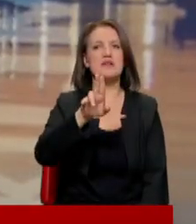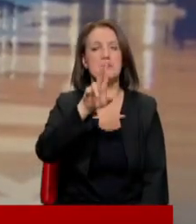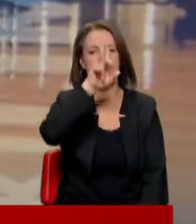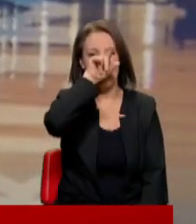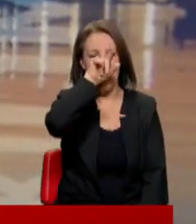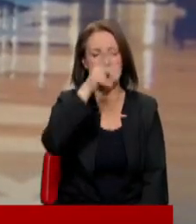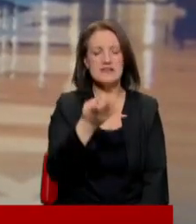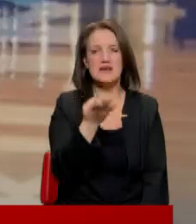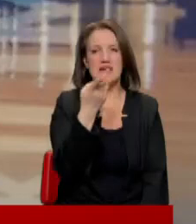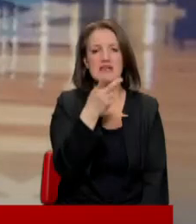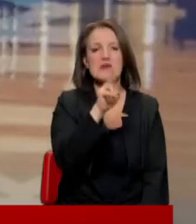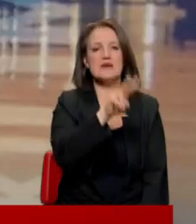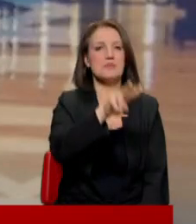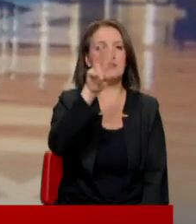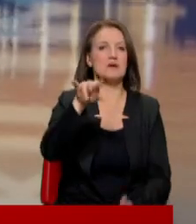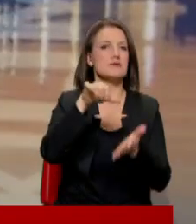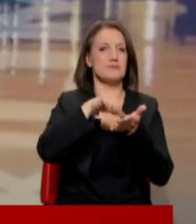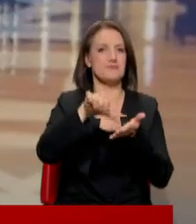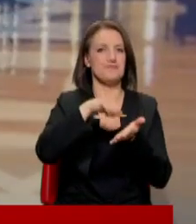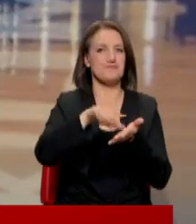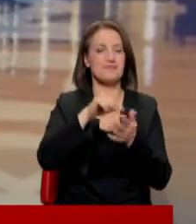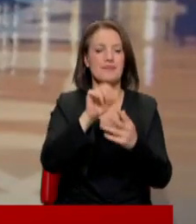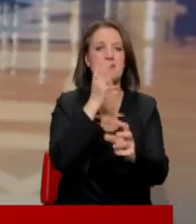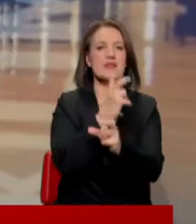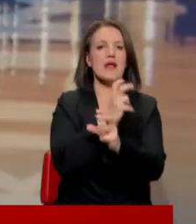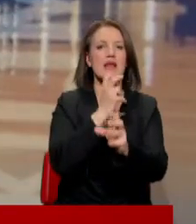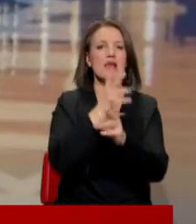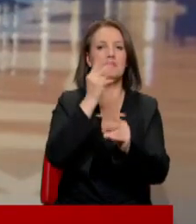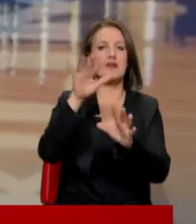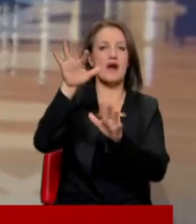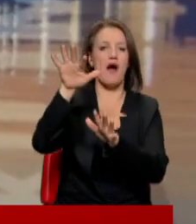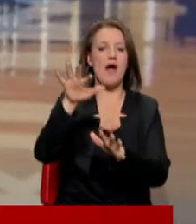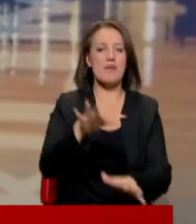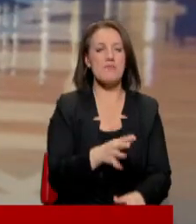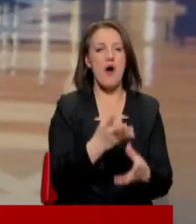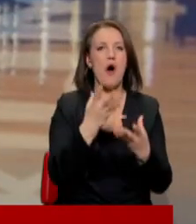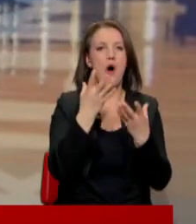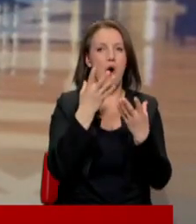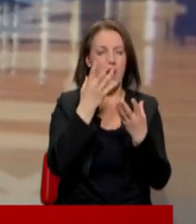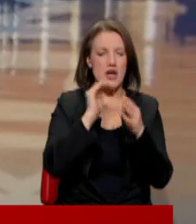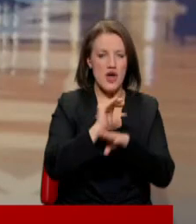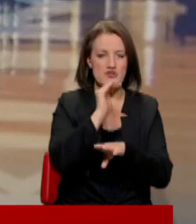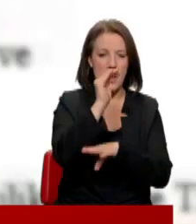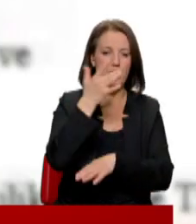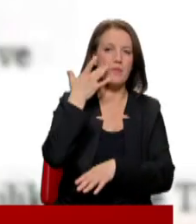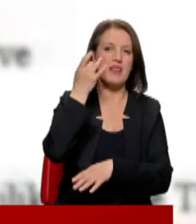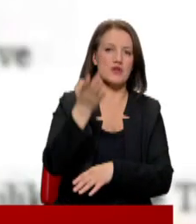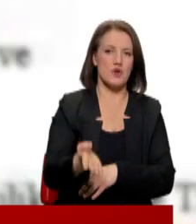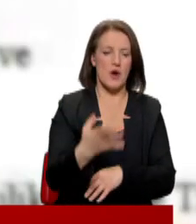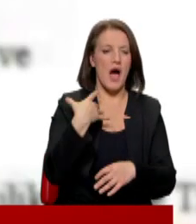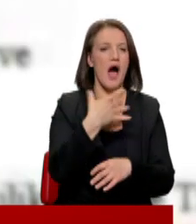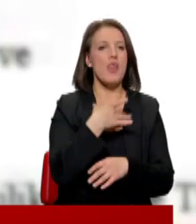27 Mart 2022 tarihinde tehlikeli bir kayma olayının yaşandığı belirtiliyor.